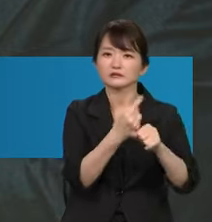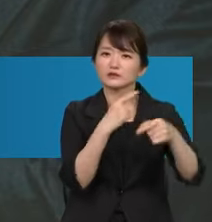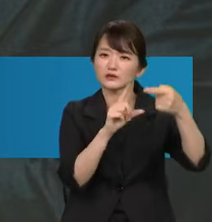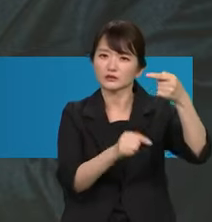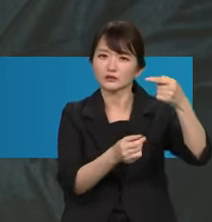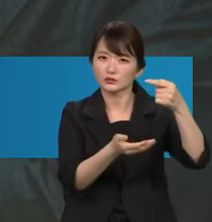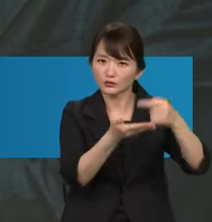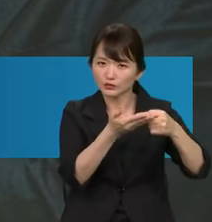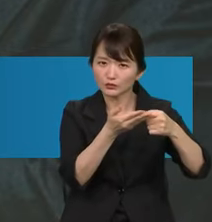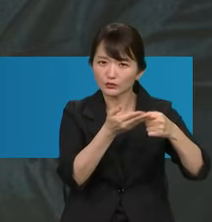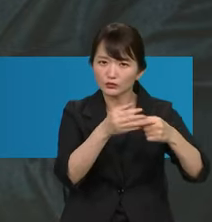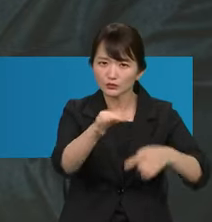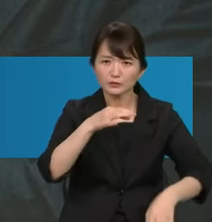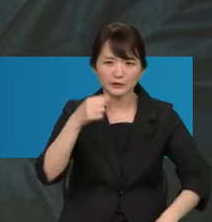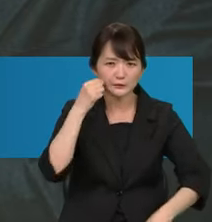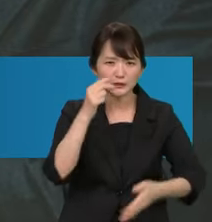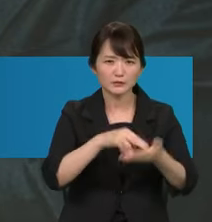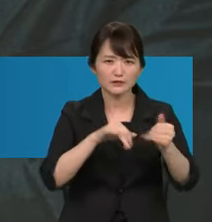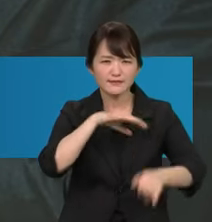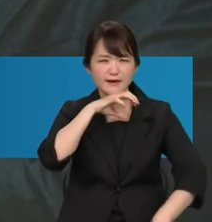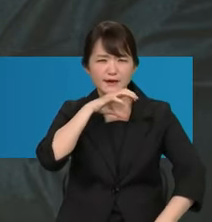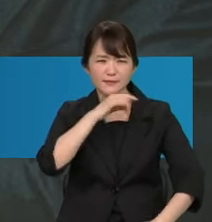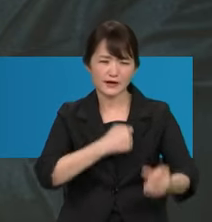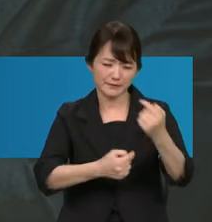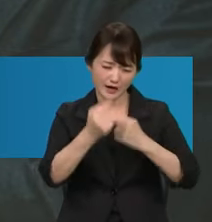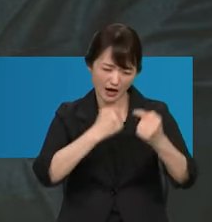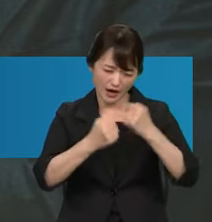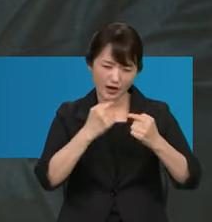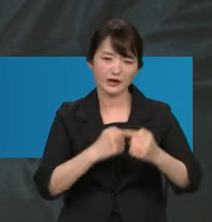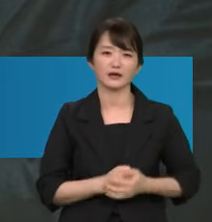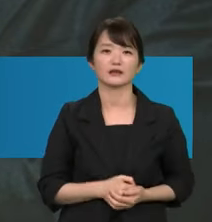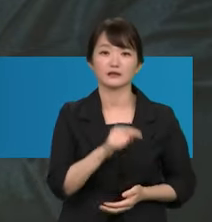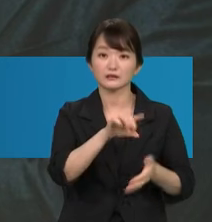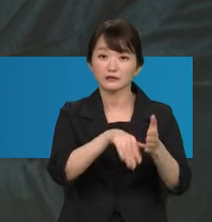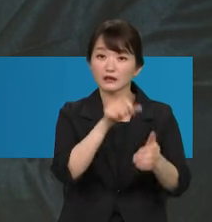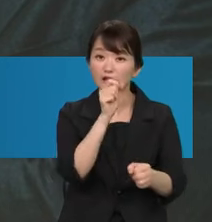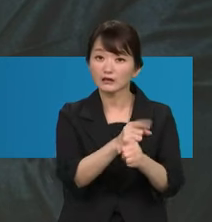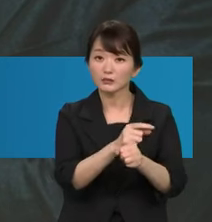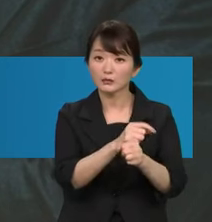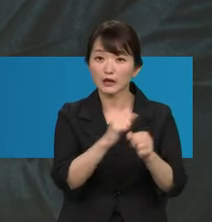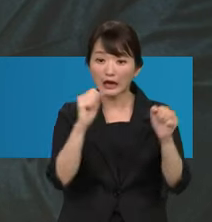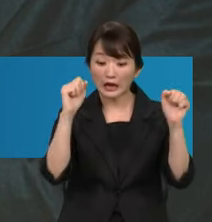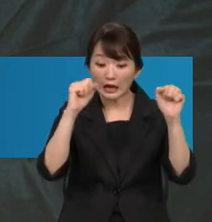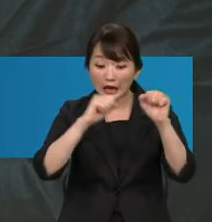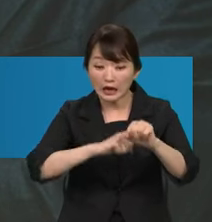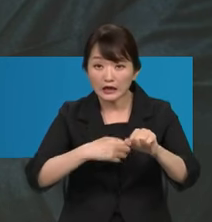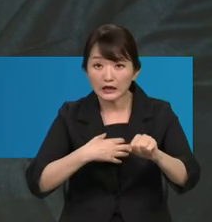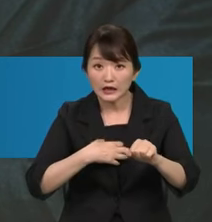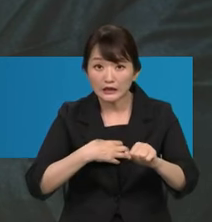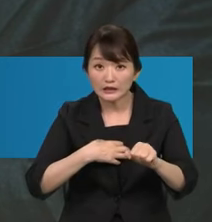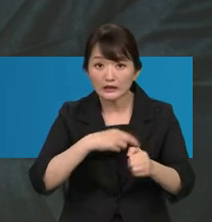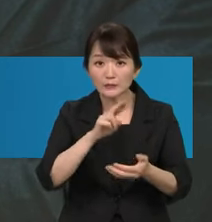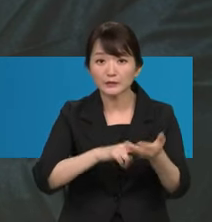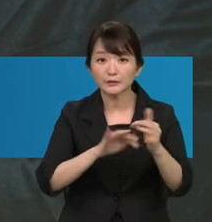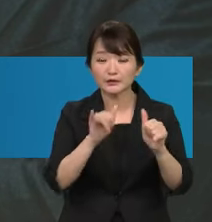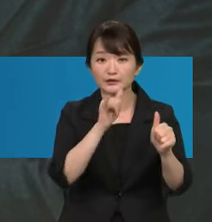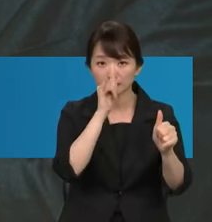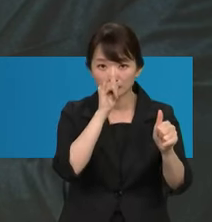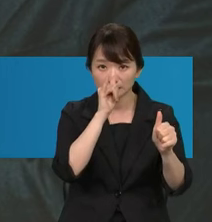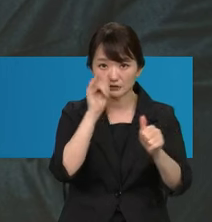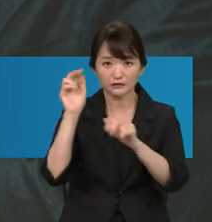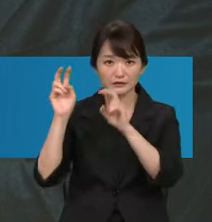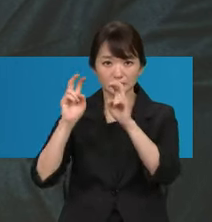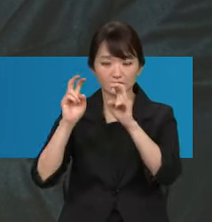못 받은 판매자들의 항의가 빗발쳤다고 말합니다. 그때 이미 도산 위기에 몰린 판매자도 나왔었다는데